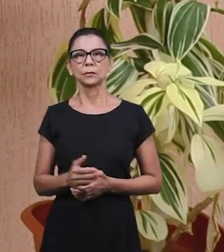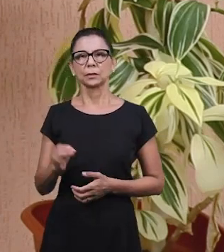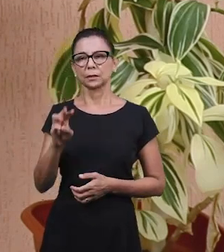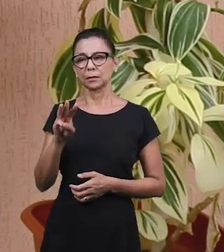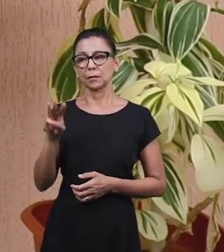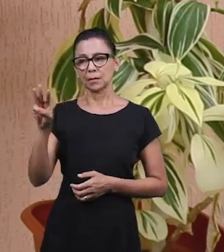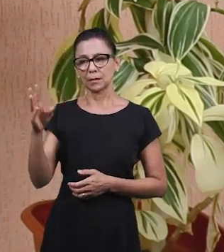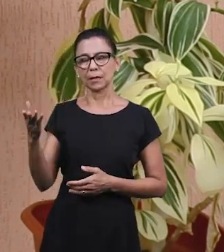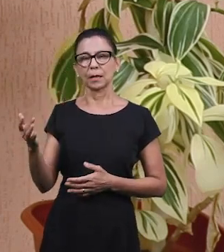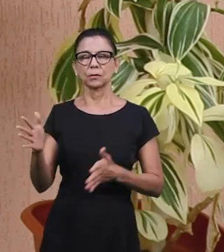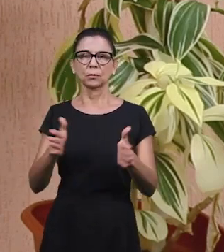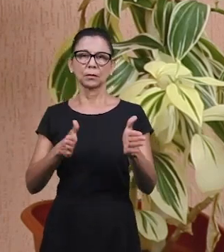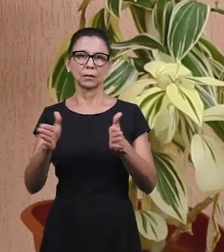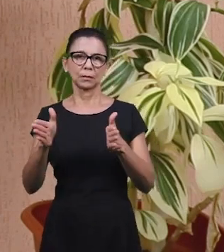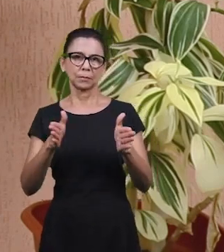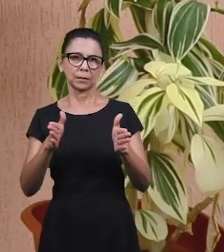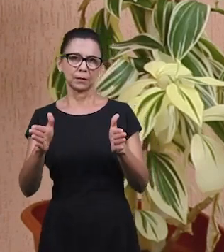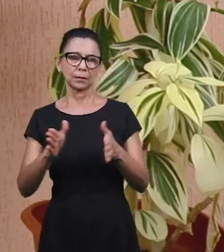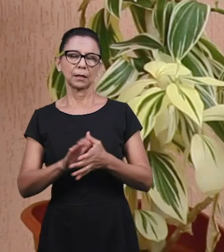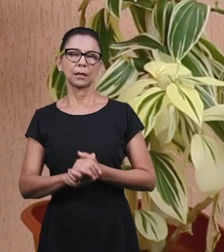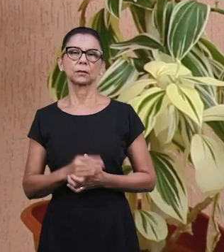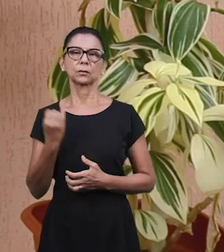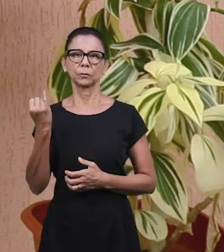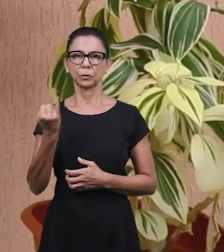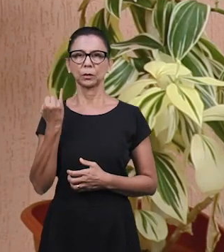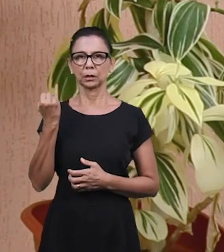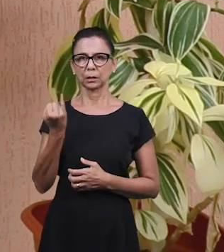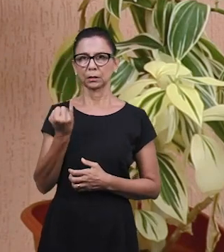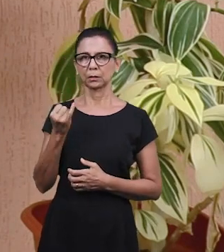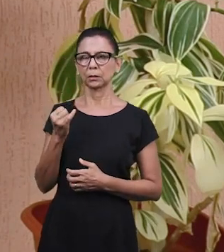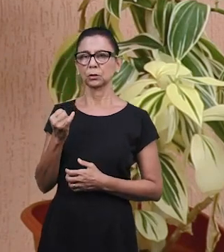canal ici où vous pouvez nous envoyer vos doutes, vos questions,